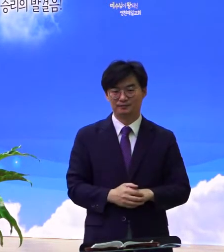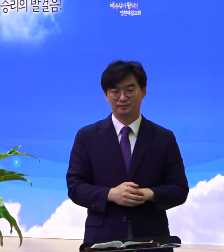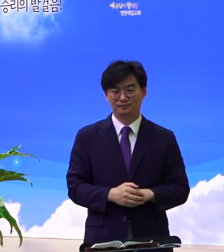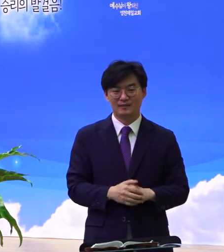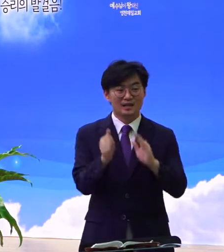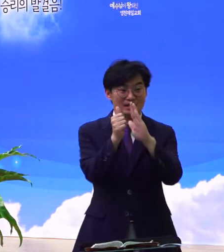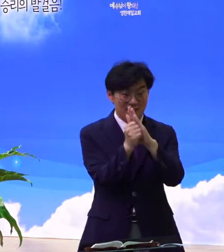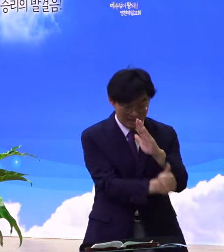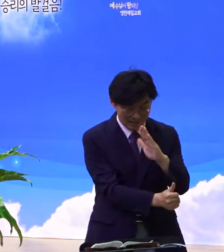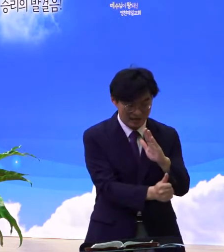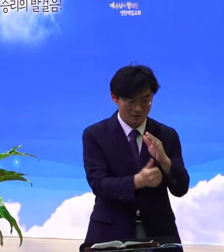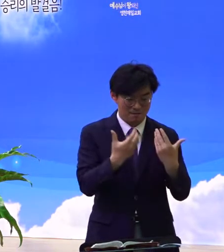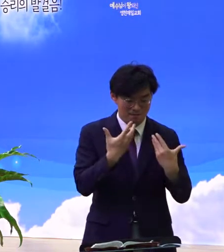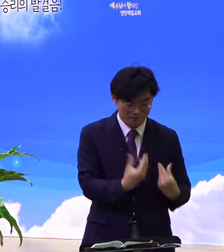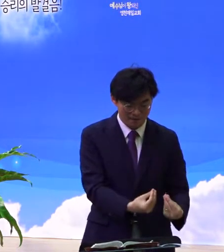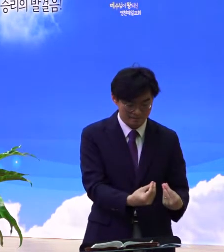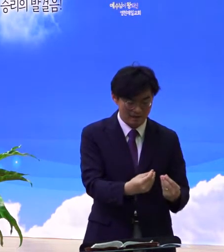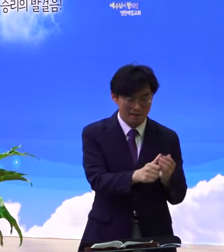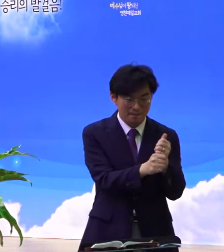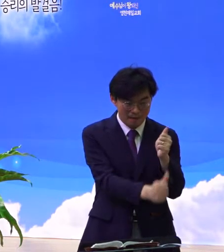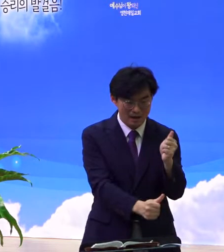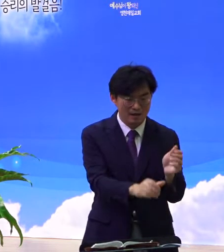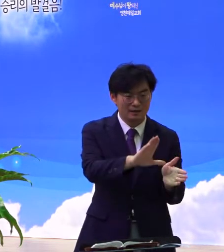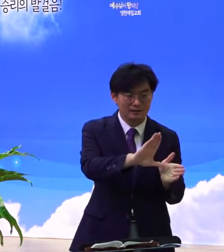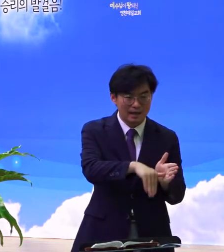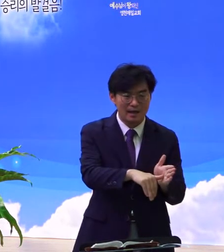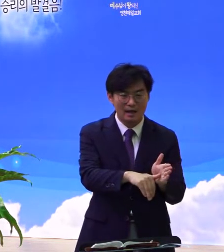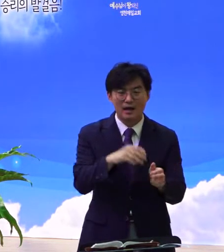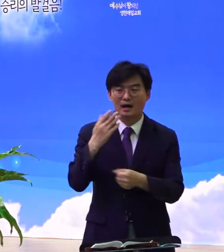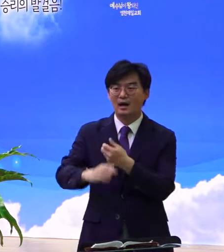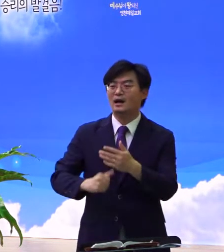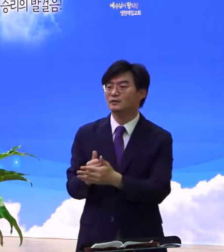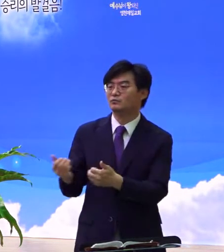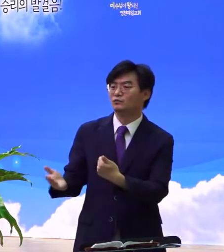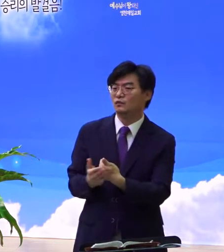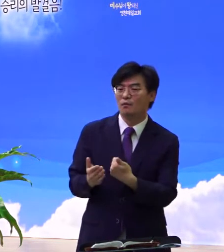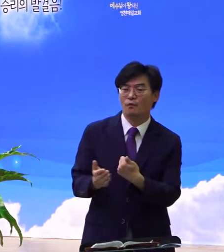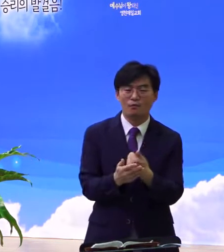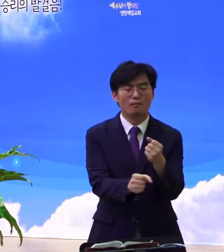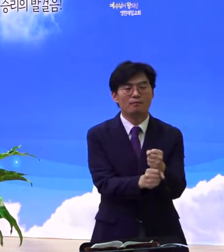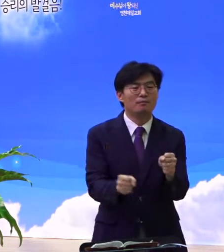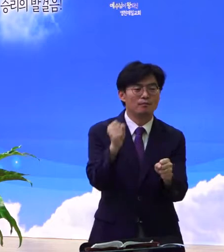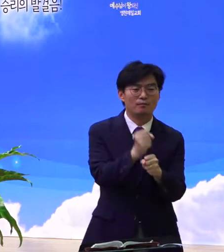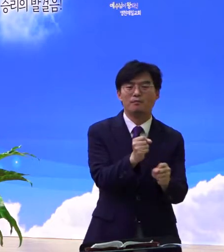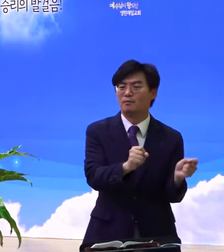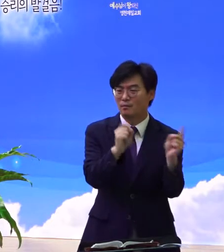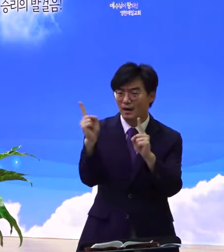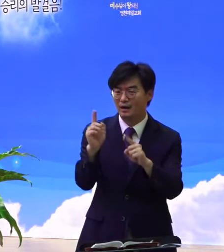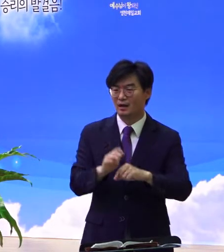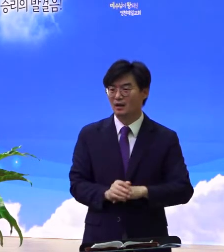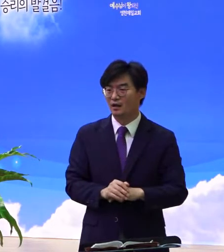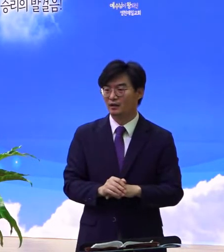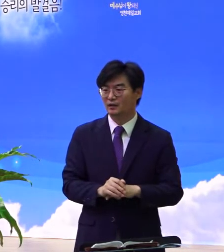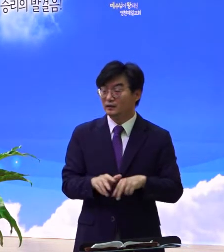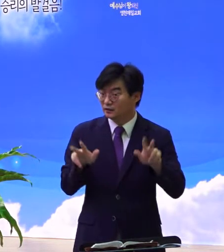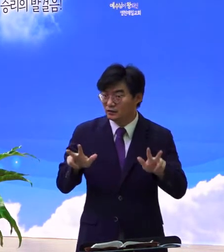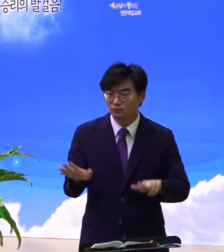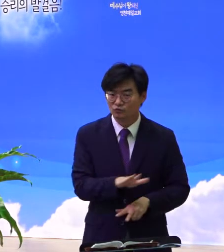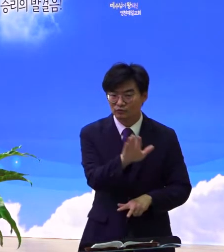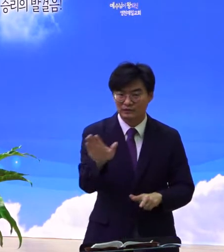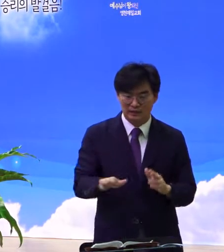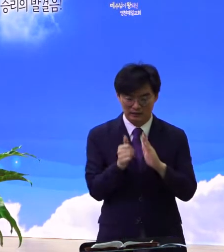이런 하나님이 이런 역사를 이루신 하나님이 우리 하나님이라면 우리가 마른 뼈 같아도 아무 관계 없습니다. 마른